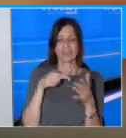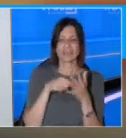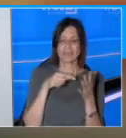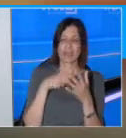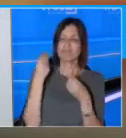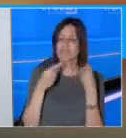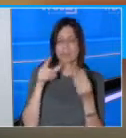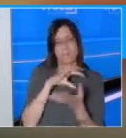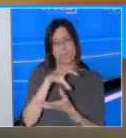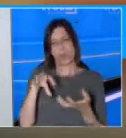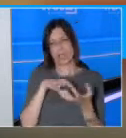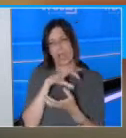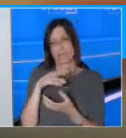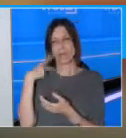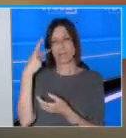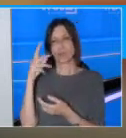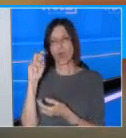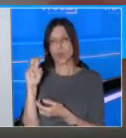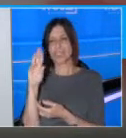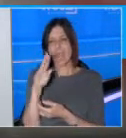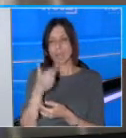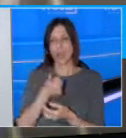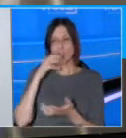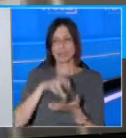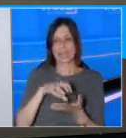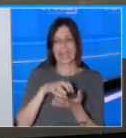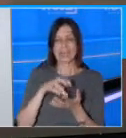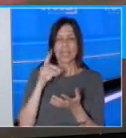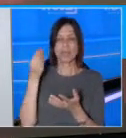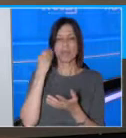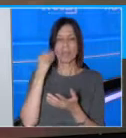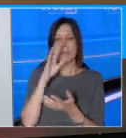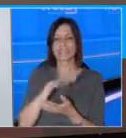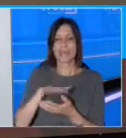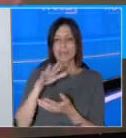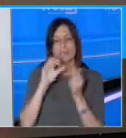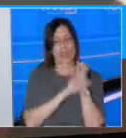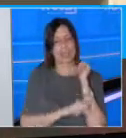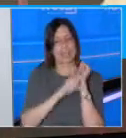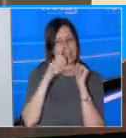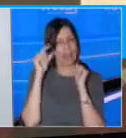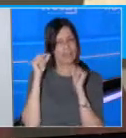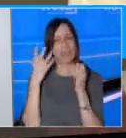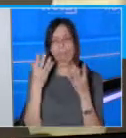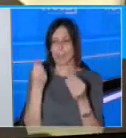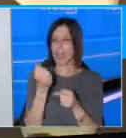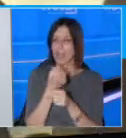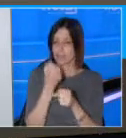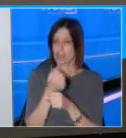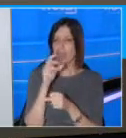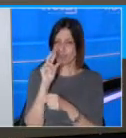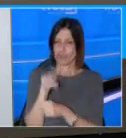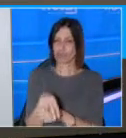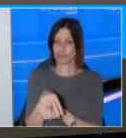מאוד מורכב. פרופסור עוזי רבי, ראש מרכז דיין ללימודי המזרח התיכון באוניברסיטת תל אביב, הרבה עבודה לפנינו